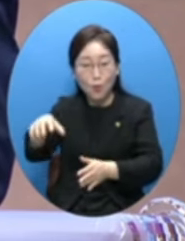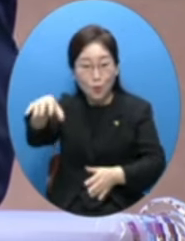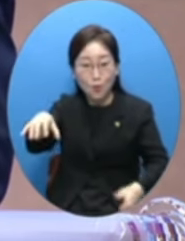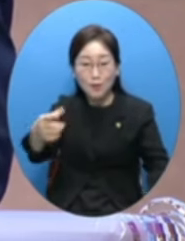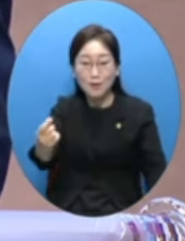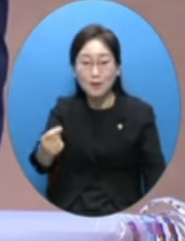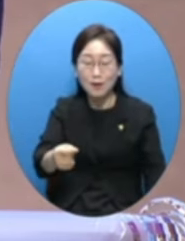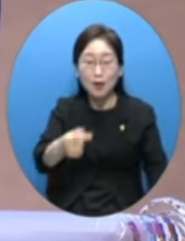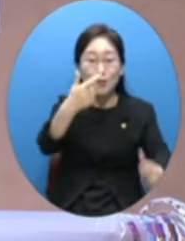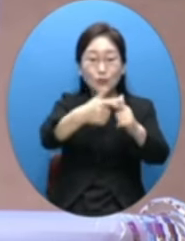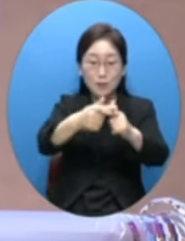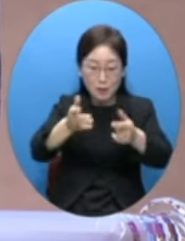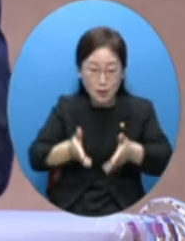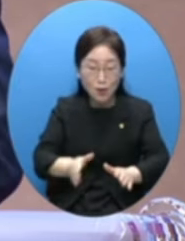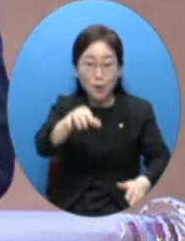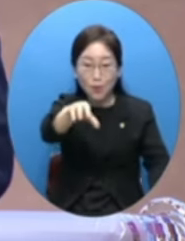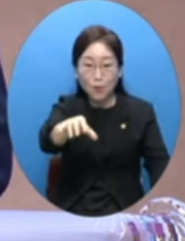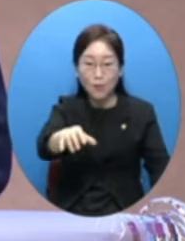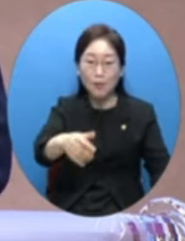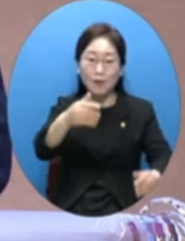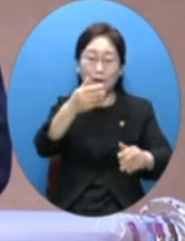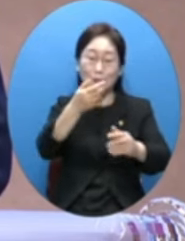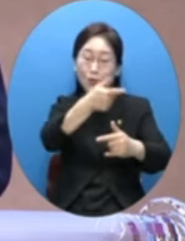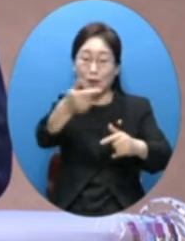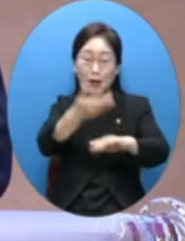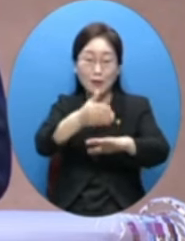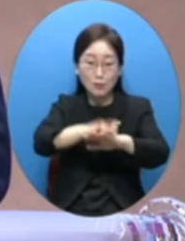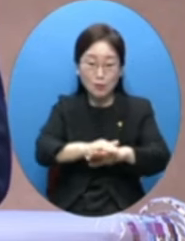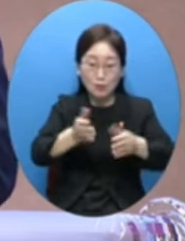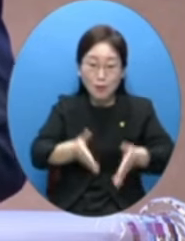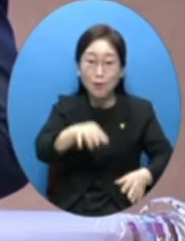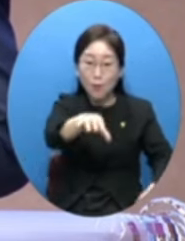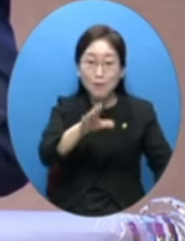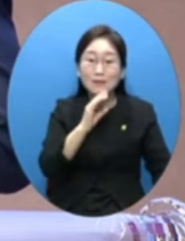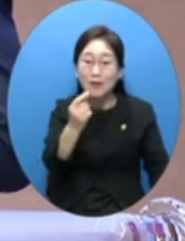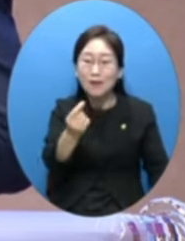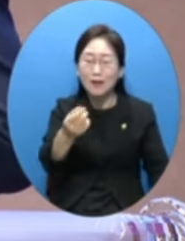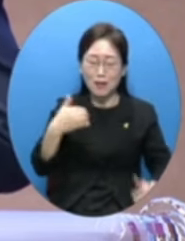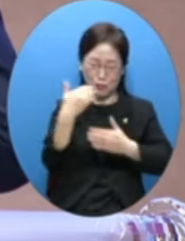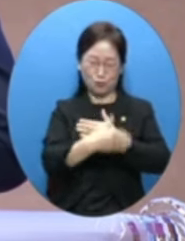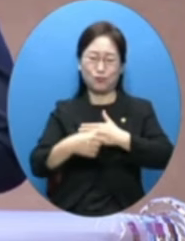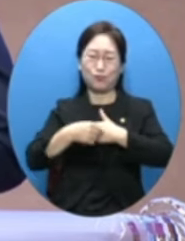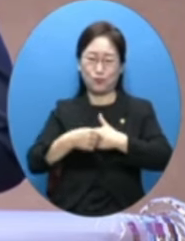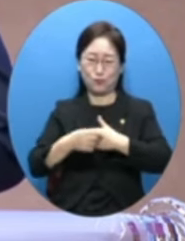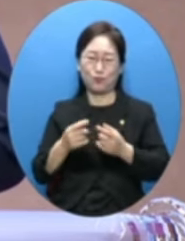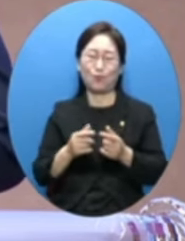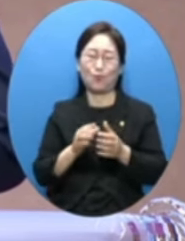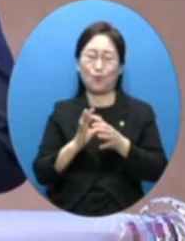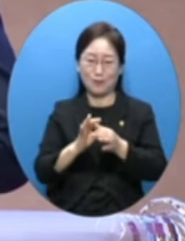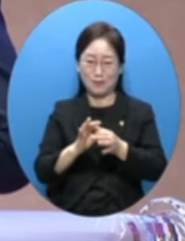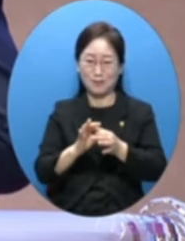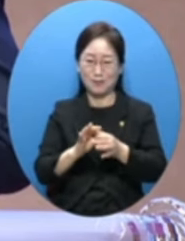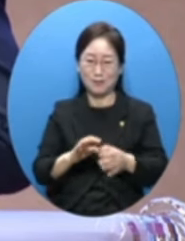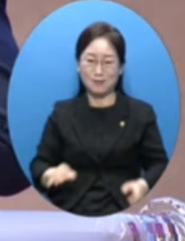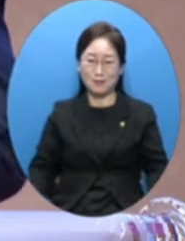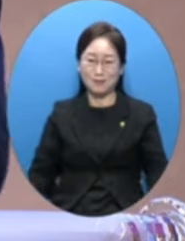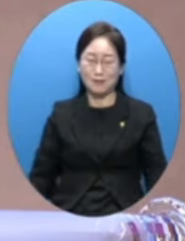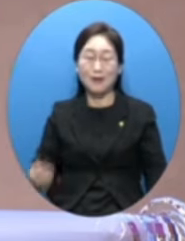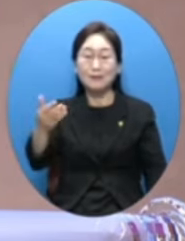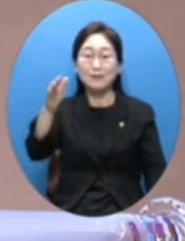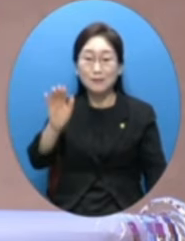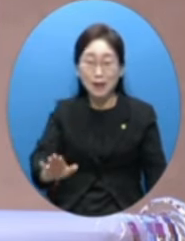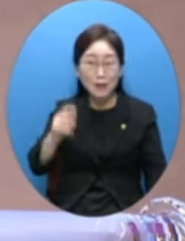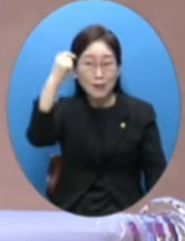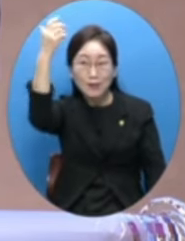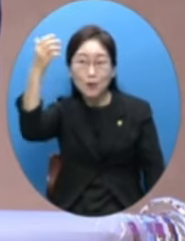부산이 고향이고 대전에서 태어나면 대전이 고향입니다. 그것은 우리 육신의 고향입니다. 그런데 우리